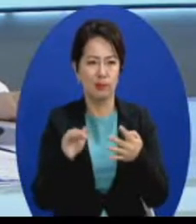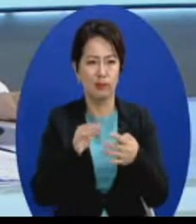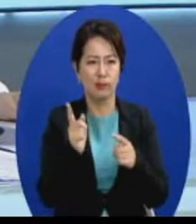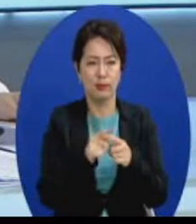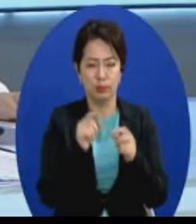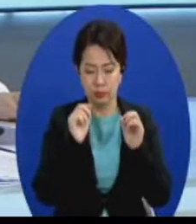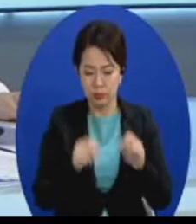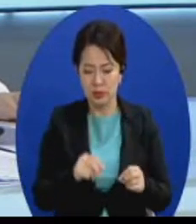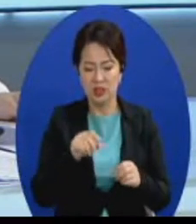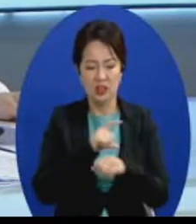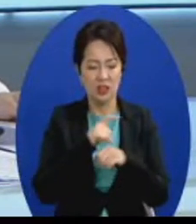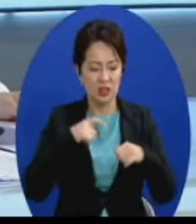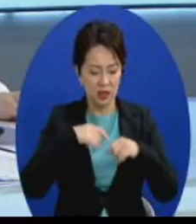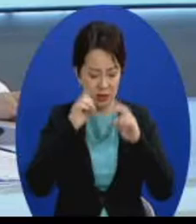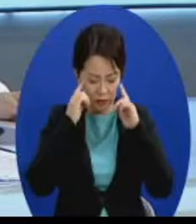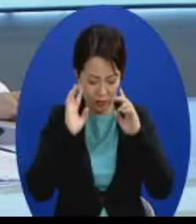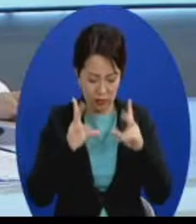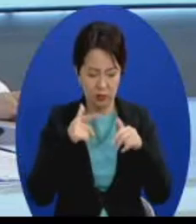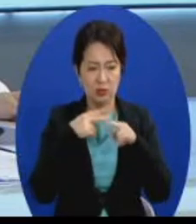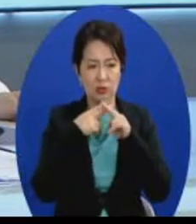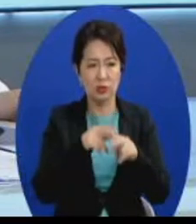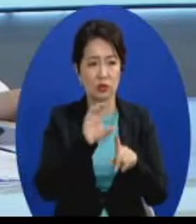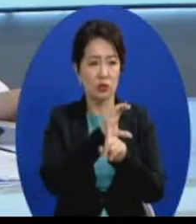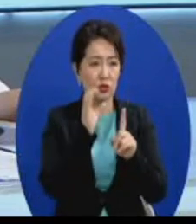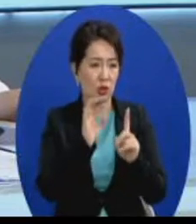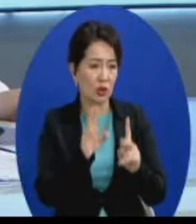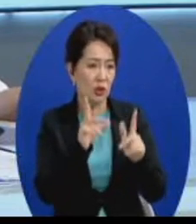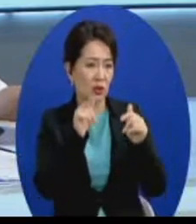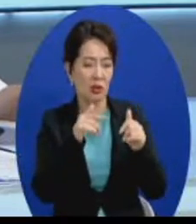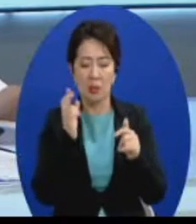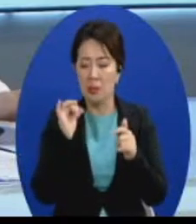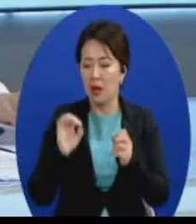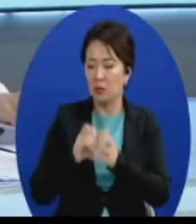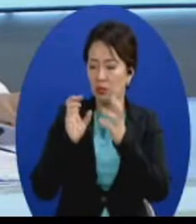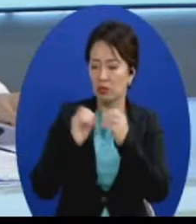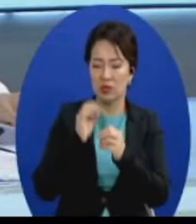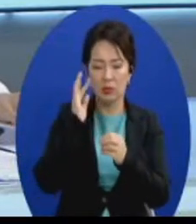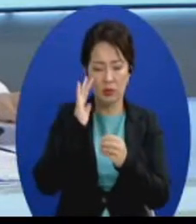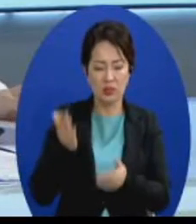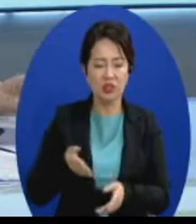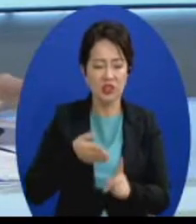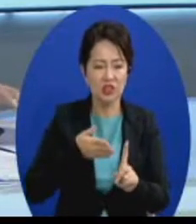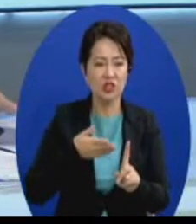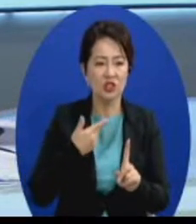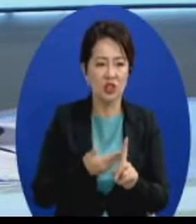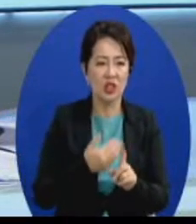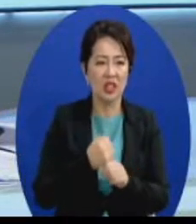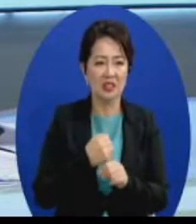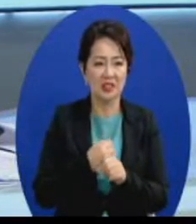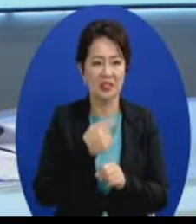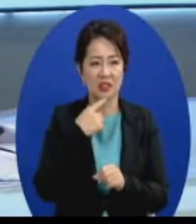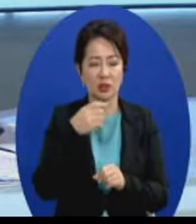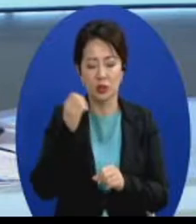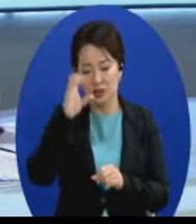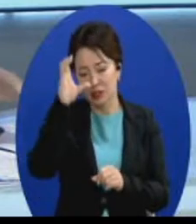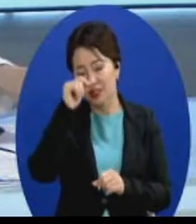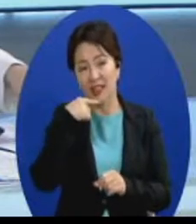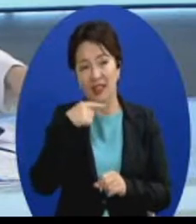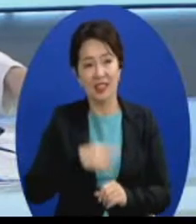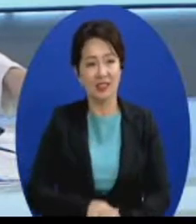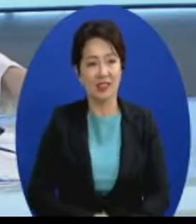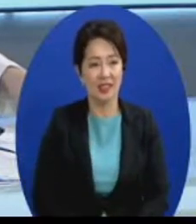үйлчилдэг. Иргэдэд соёон гэгэрүүлэх, баялаг бүтээгчтэй бүх талаар нь дэмжих бодлогыг чиглэл болгож ажиллаж байгаа гэдгээр ерөнхийдөө